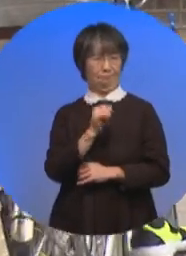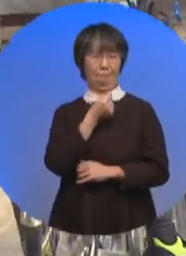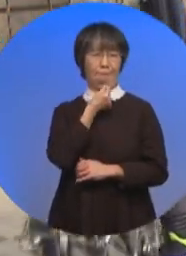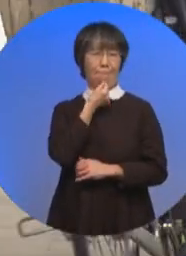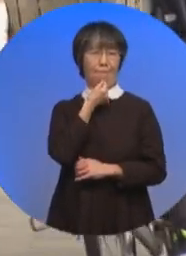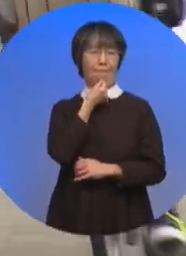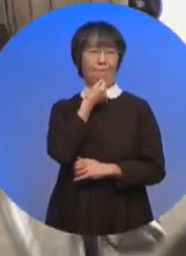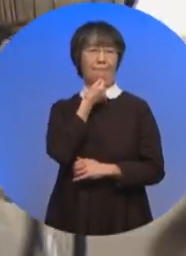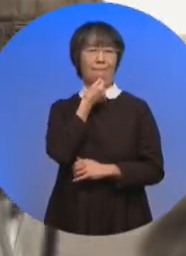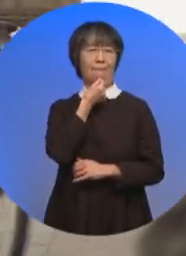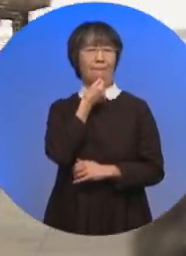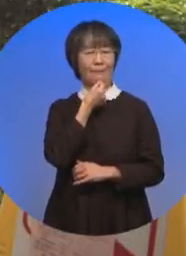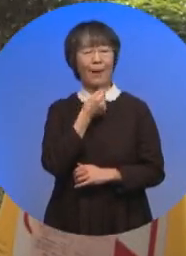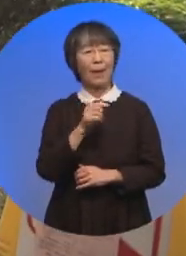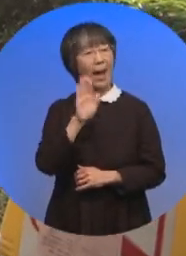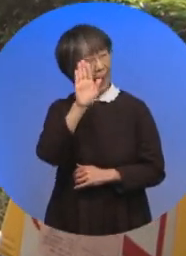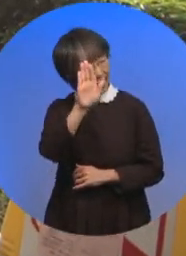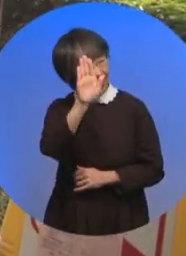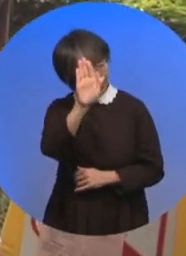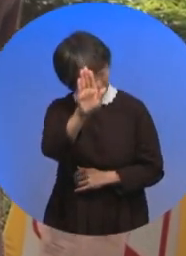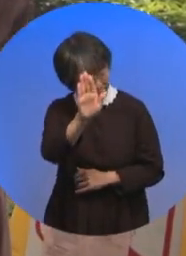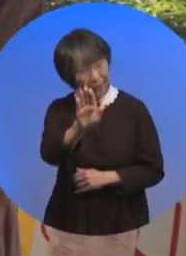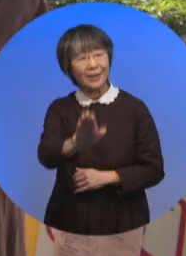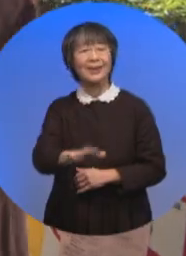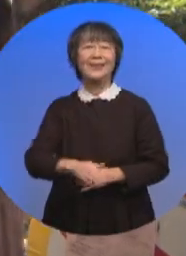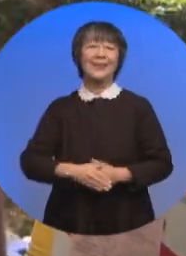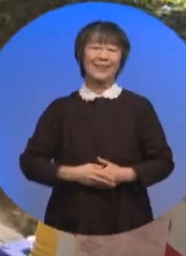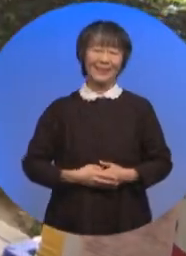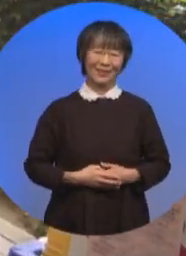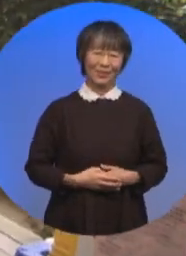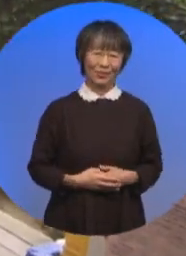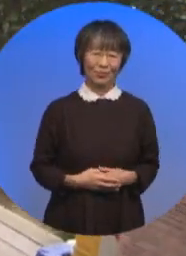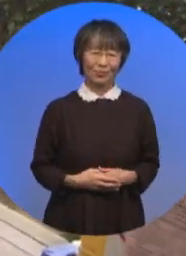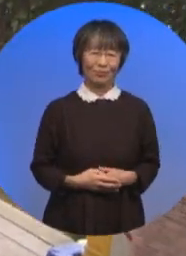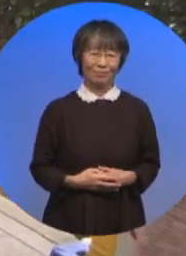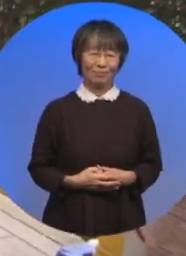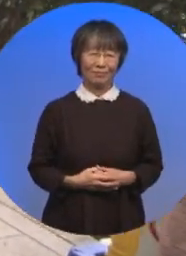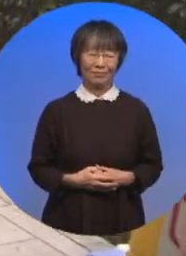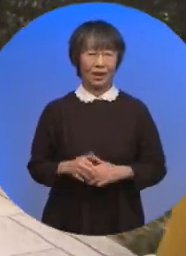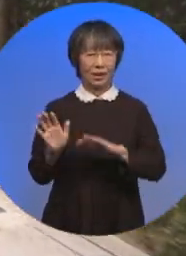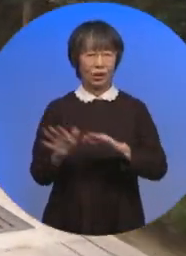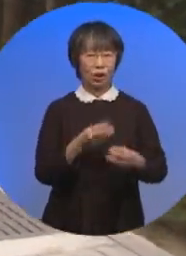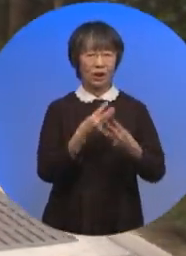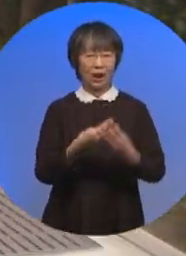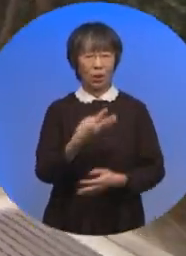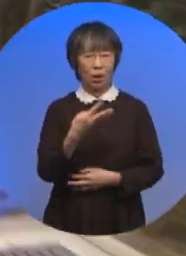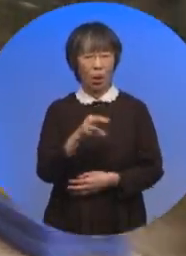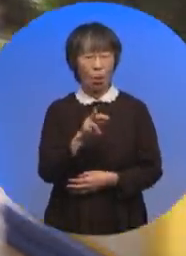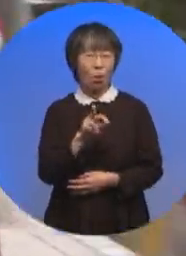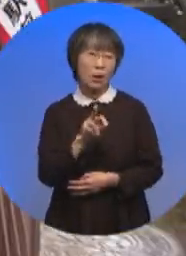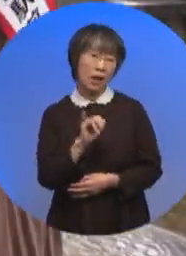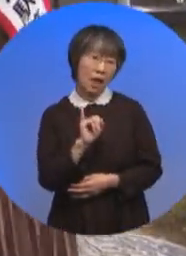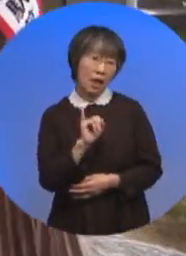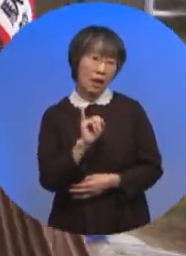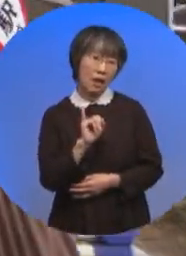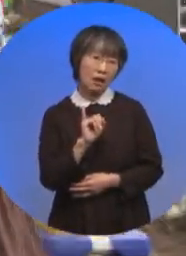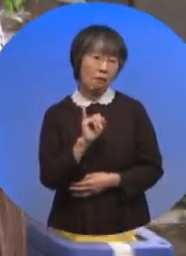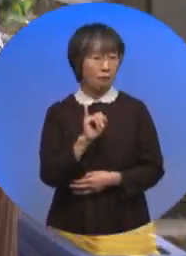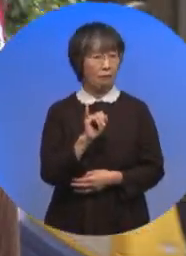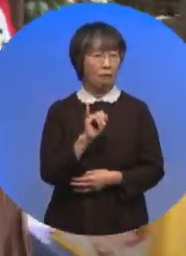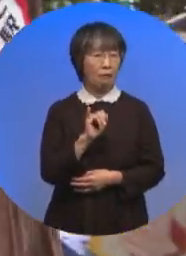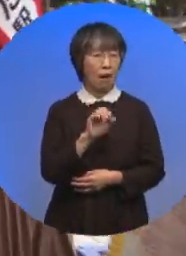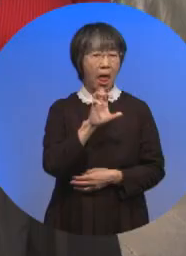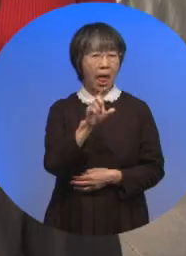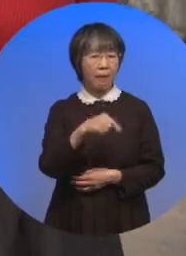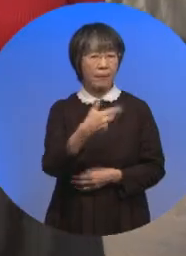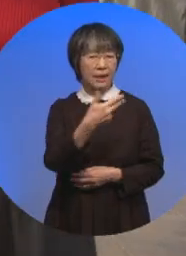はまあまあまあ、後ほどってことですね。 吹田の妖精？エンジ色のジャージ親父が映り